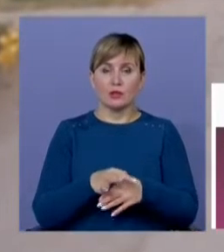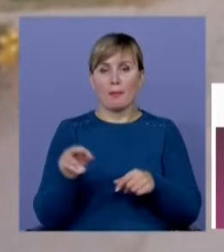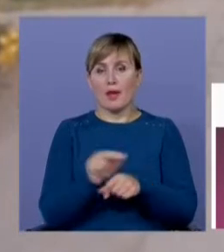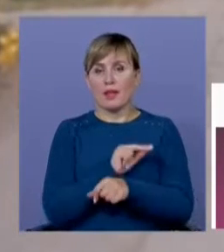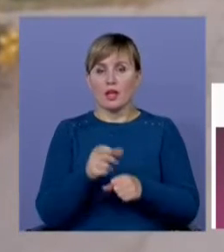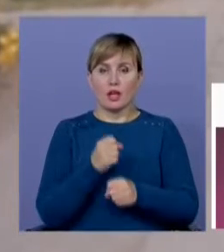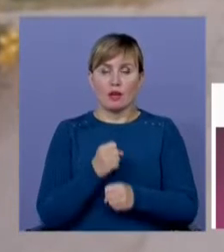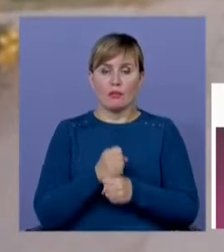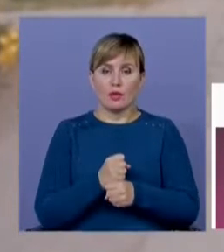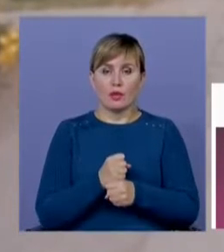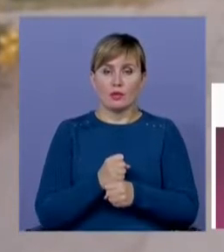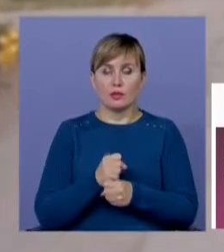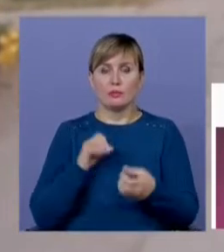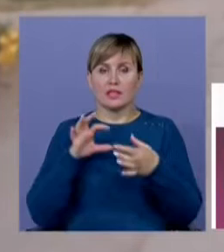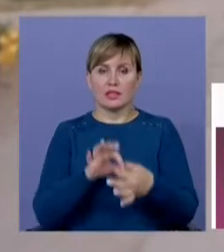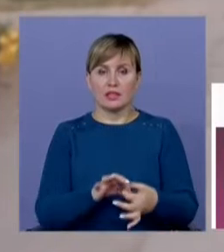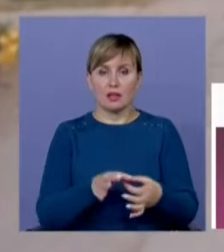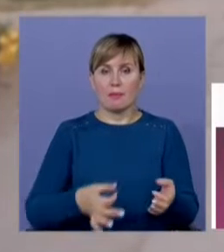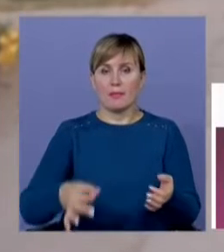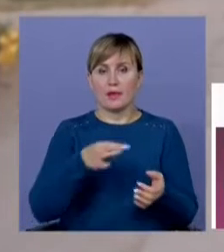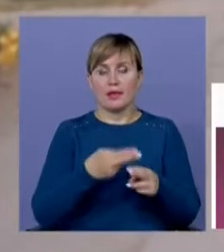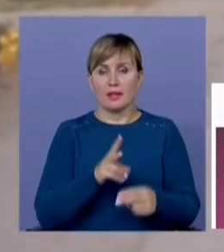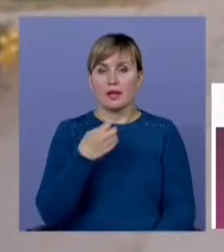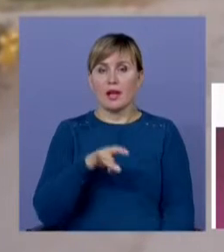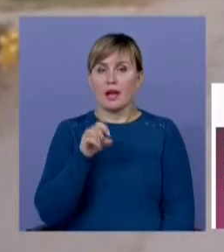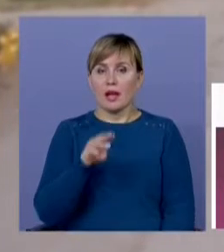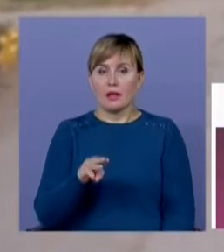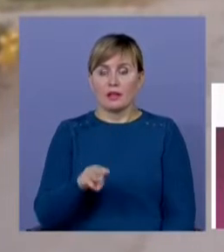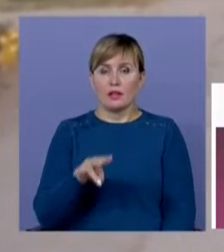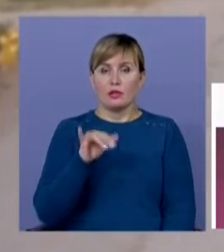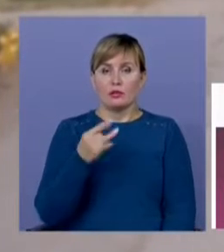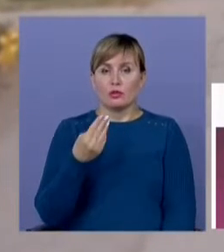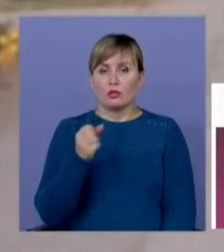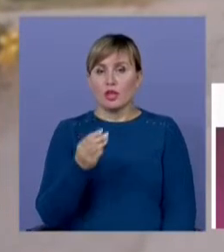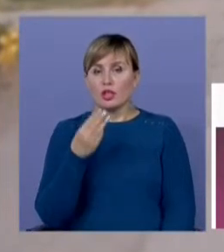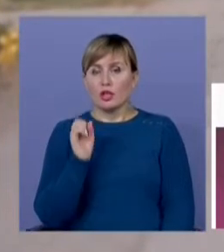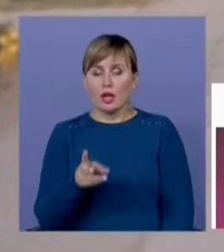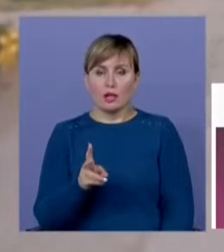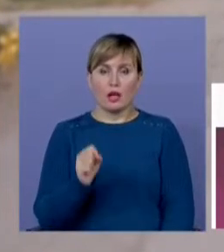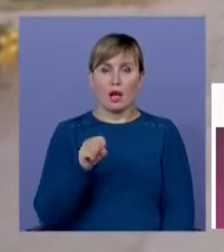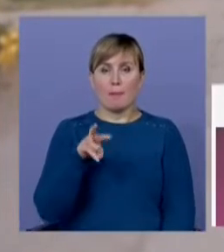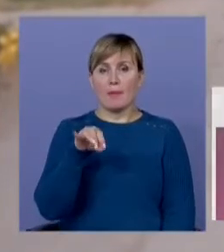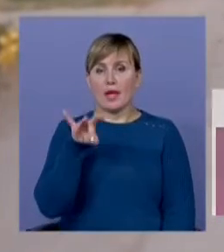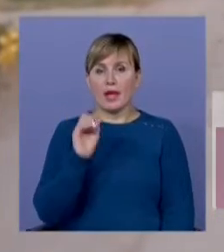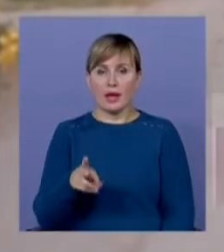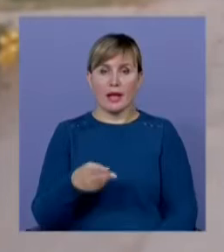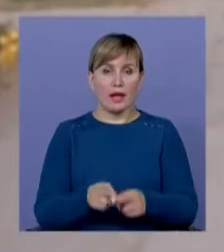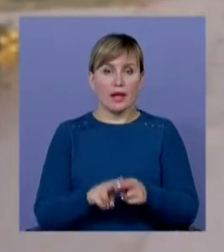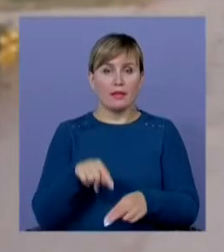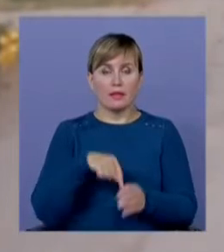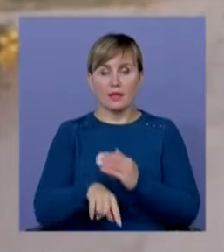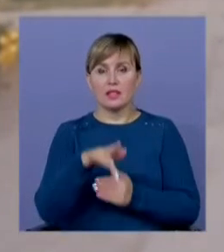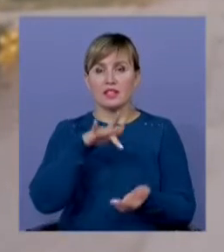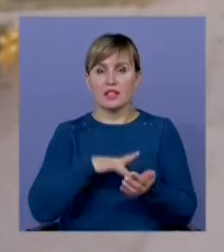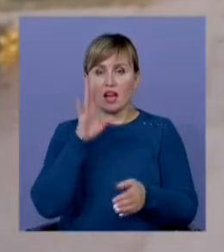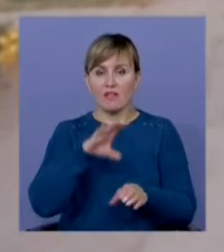работы вновь присоединенных. Микрорайон это Кайрат, Нушашхан, Альмирек, водопровод, центральная канализация, где там у людей центрального